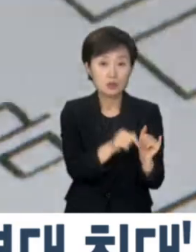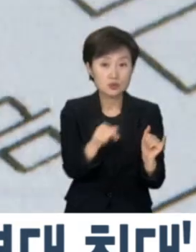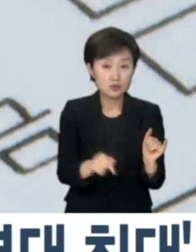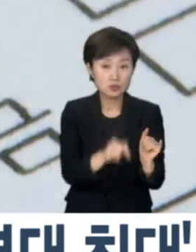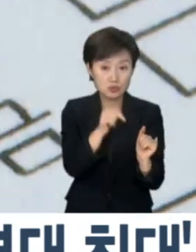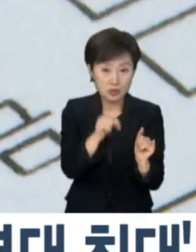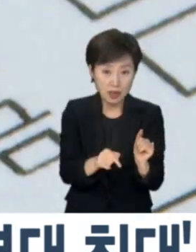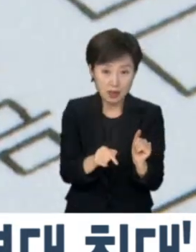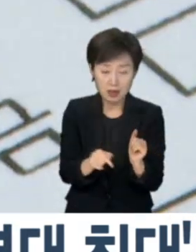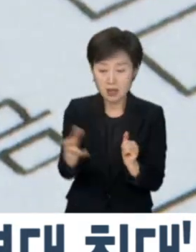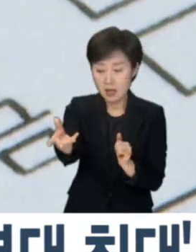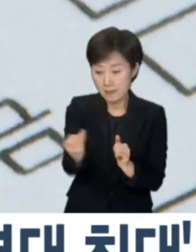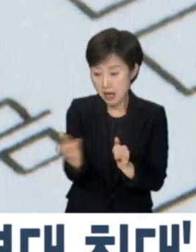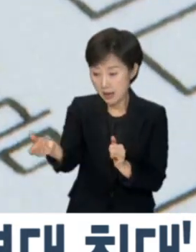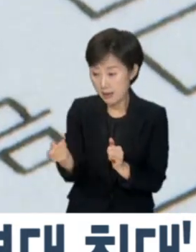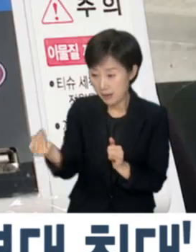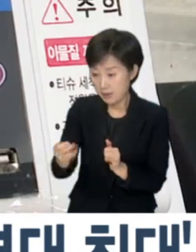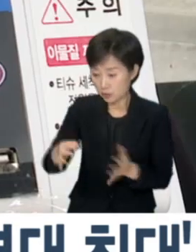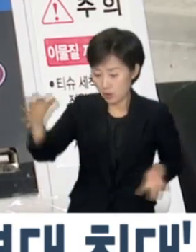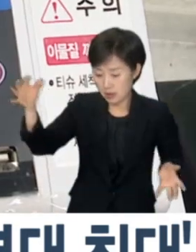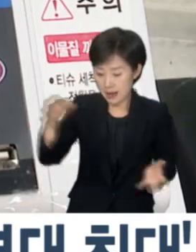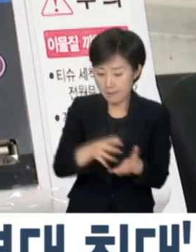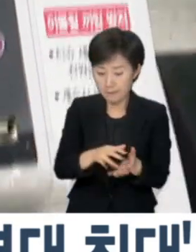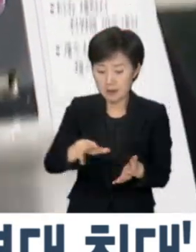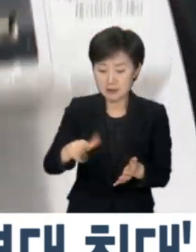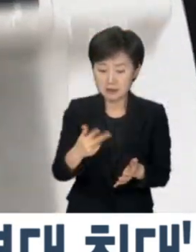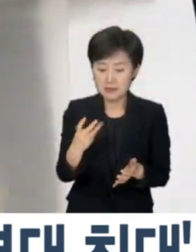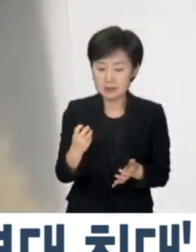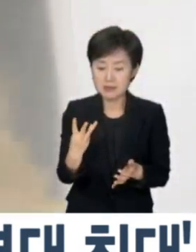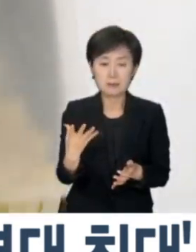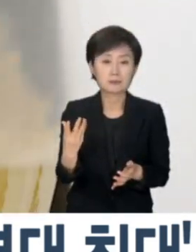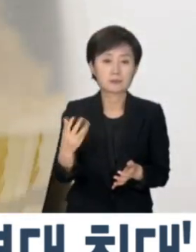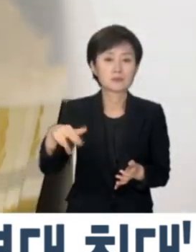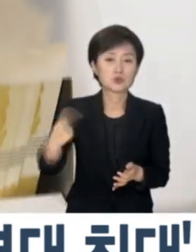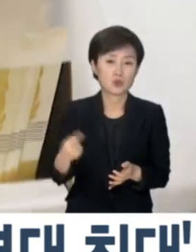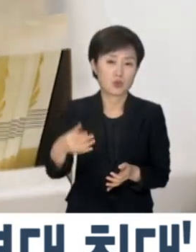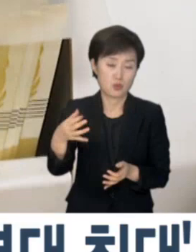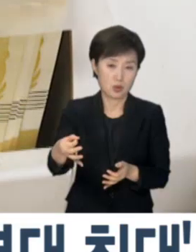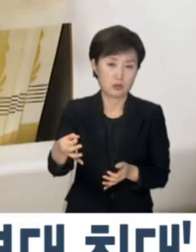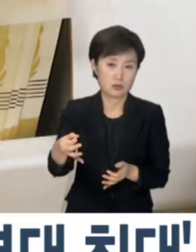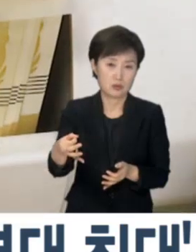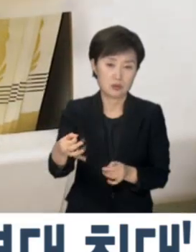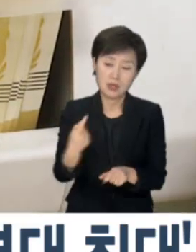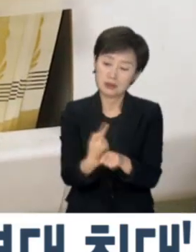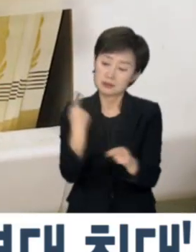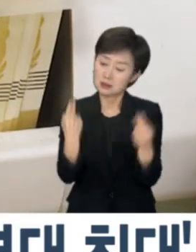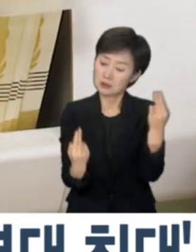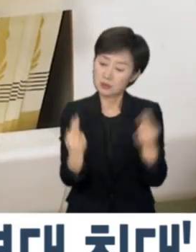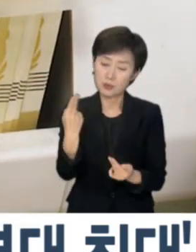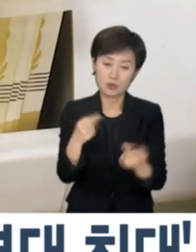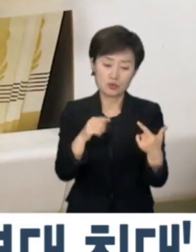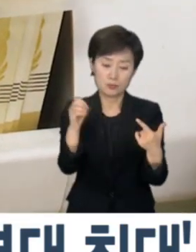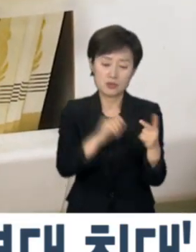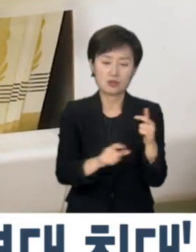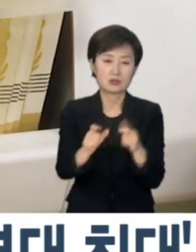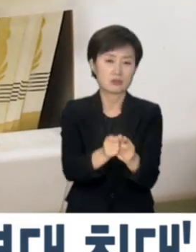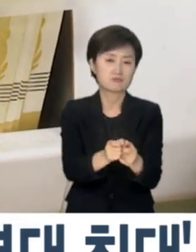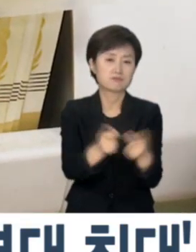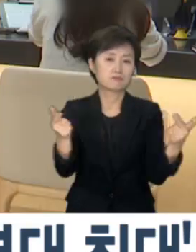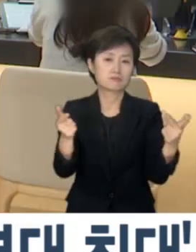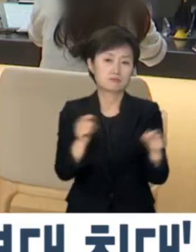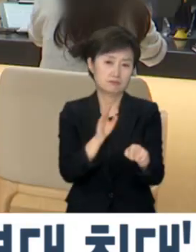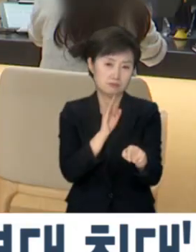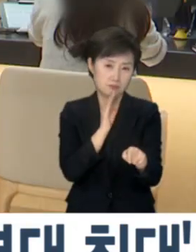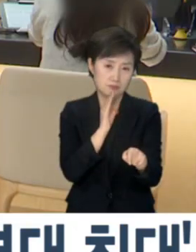전체 금융기관 대출잔액은 743조 9천억 원입니다이는 1년 전보다 6.2% 증가한